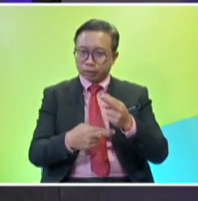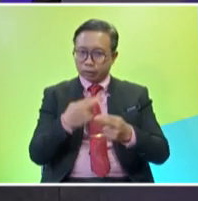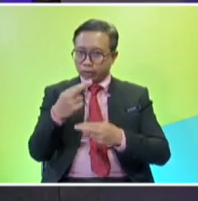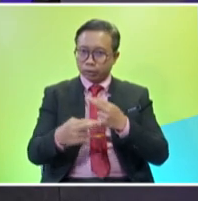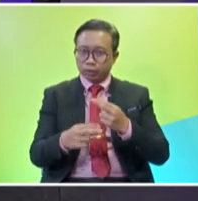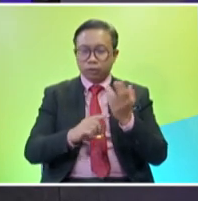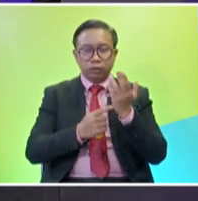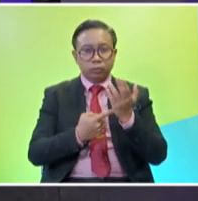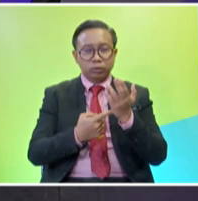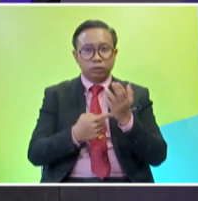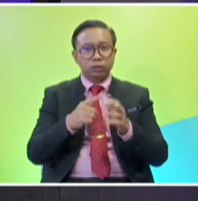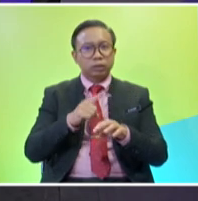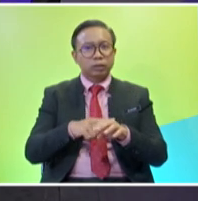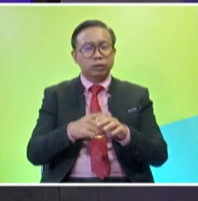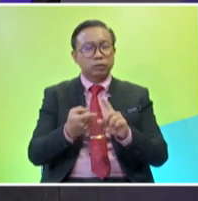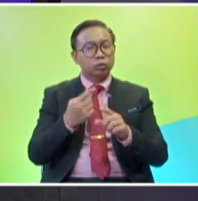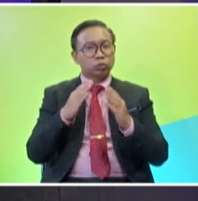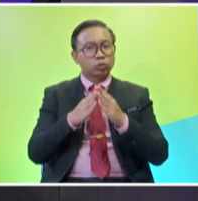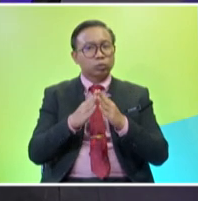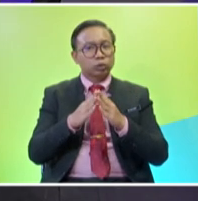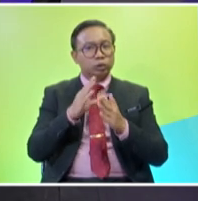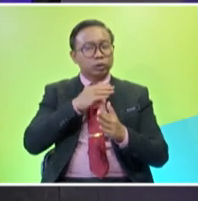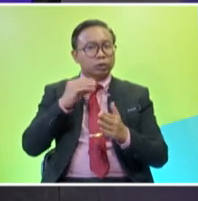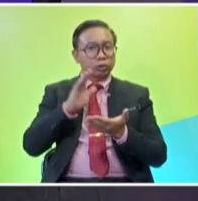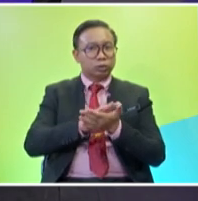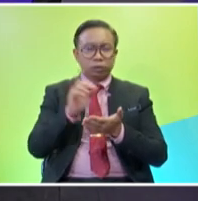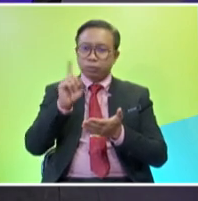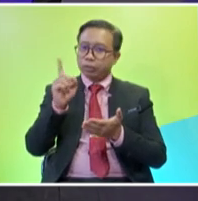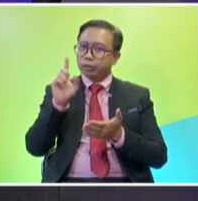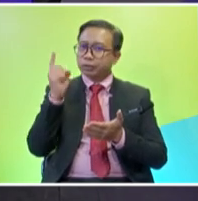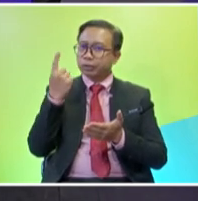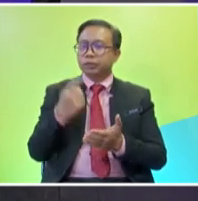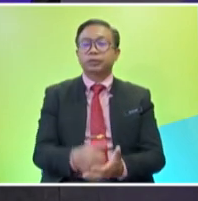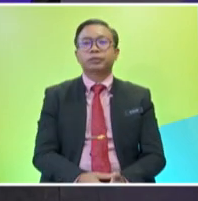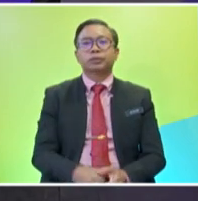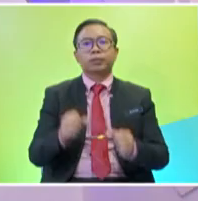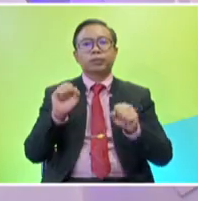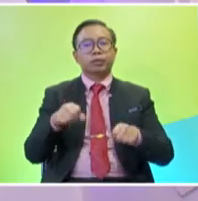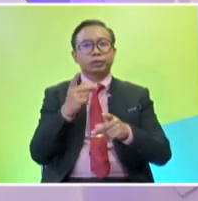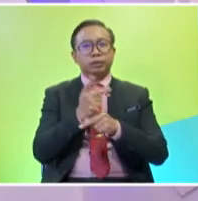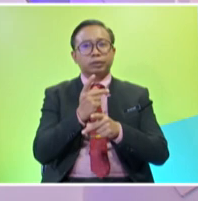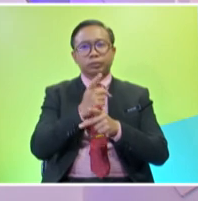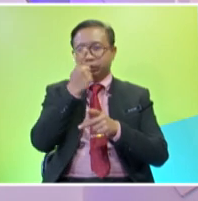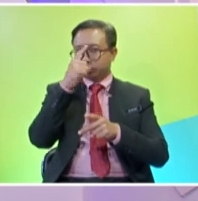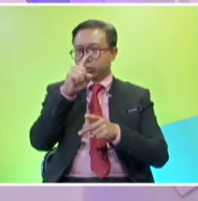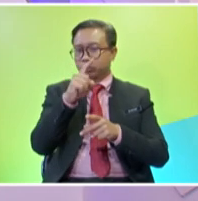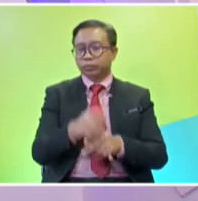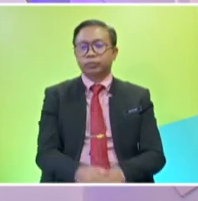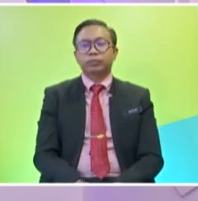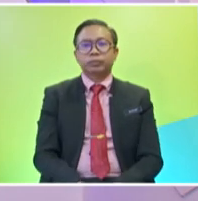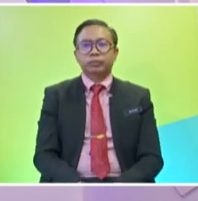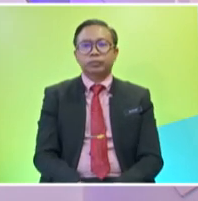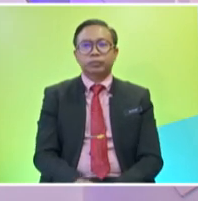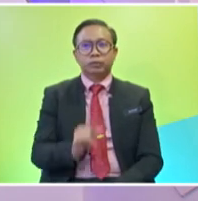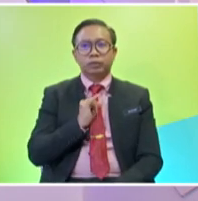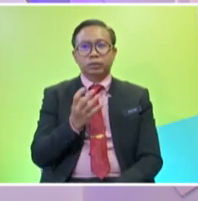bermula daripada rumah ke sekolah dan juga dimana-mana juga oke kertas dengan buang begitu saja jadi kita simpan untuk kita-kita semula oke